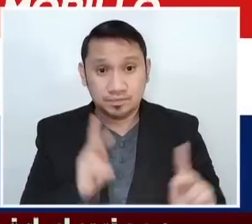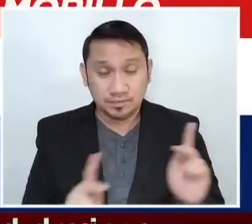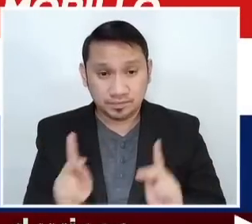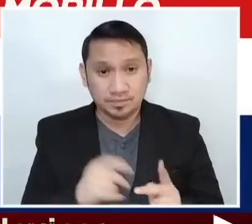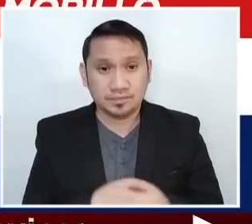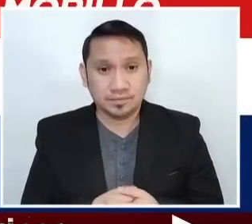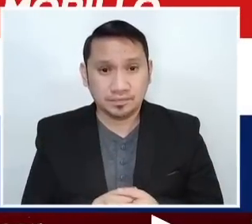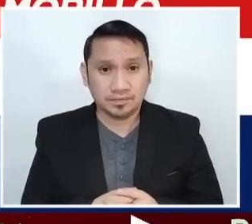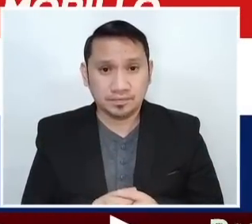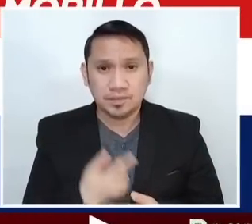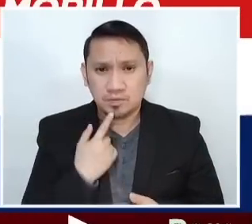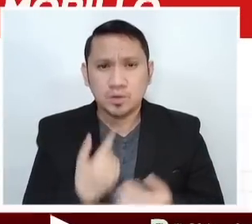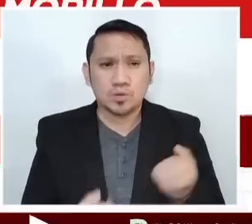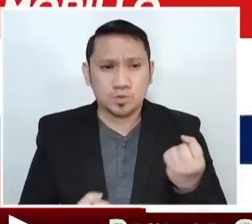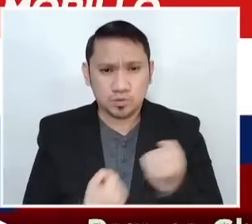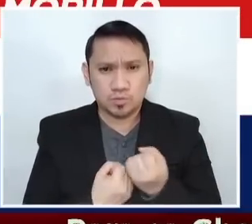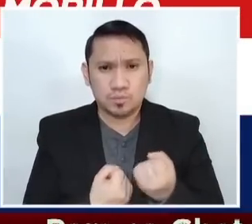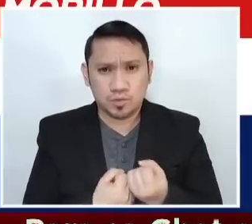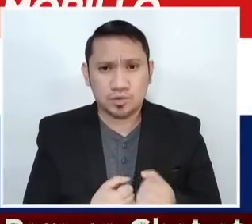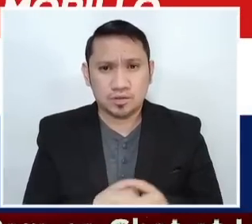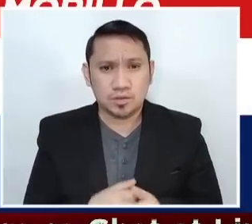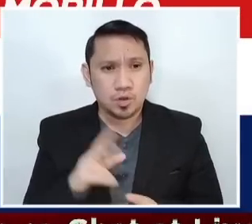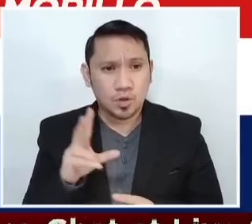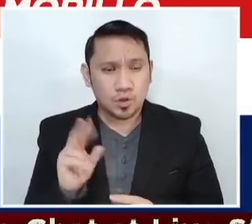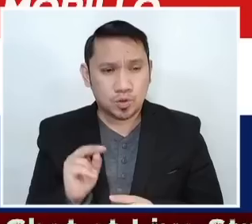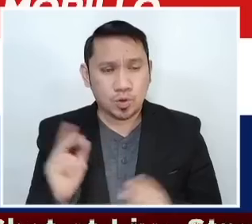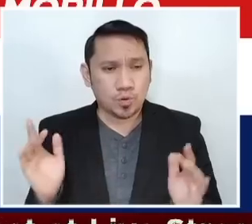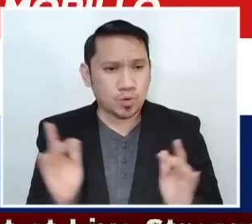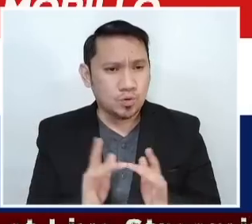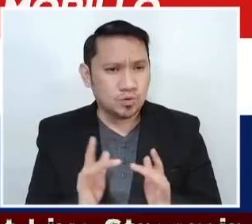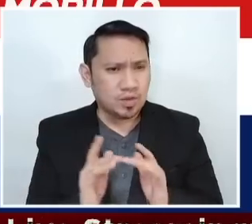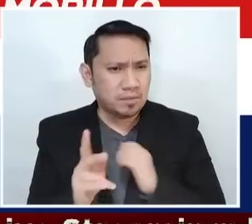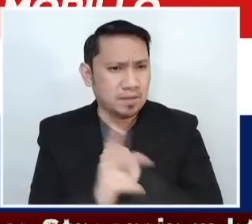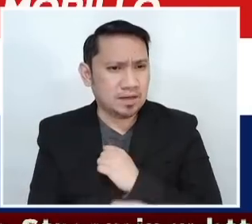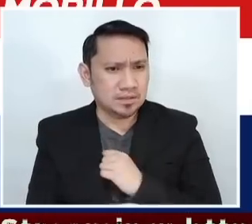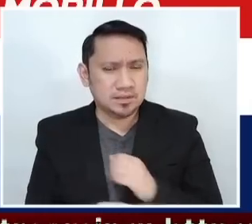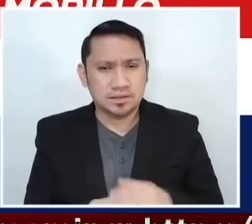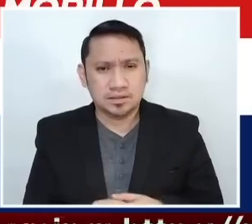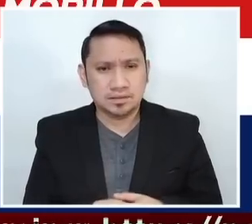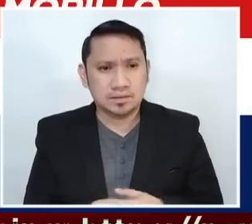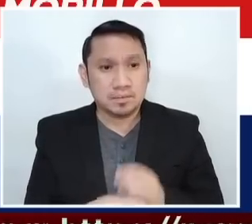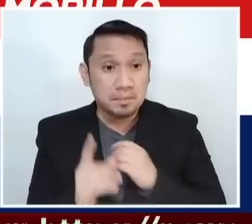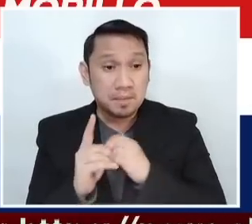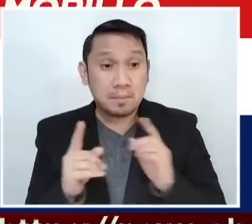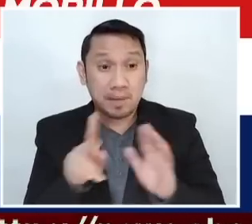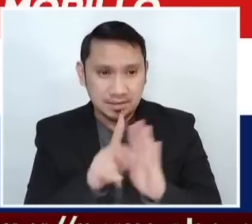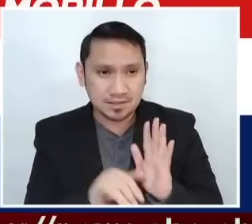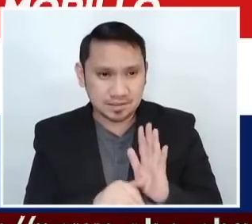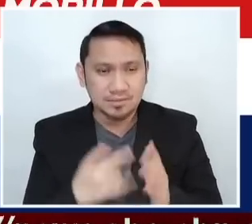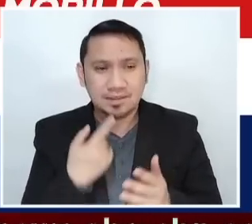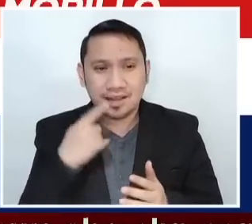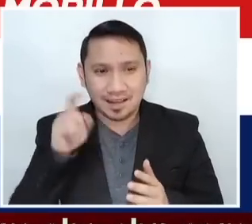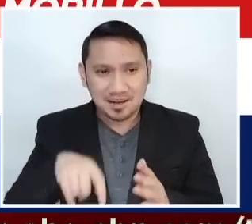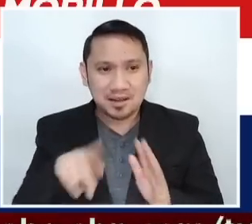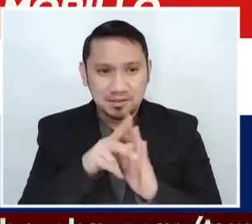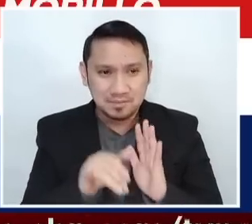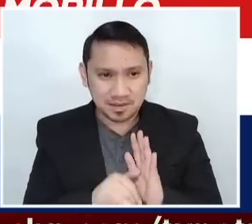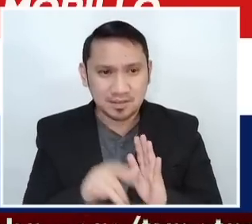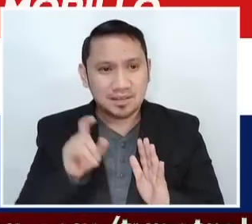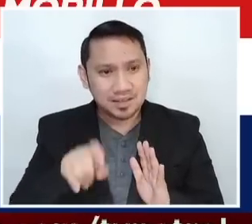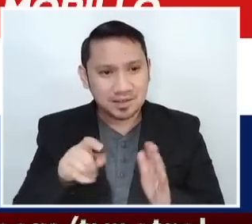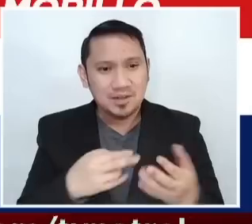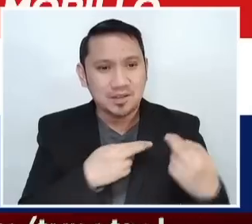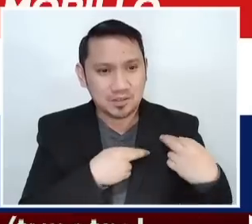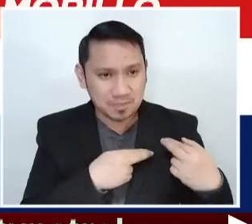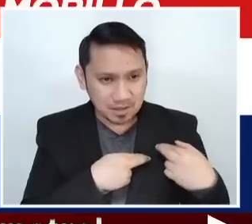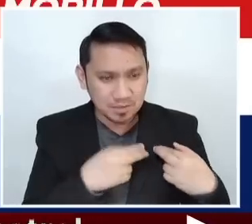Forum, suportado nila ang no contact apprehension policy. Giit nila kailangan ng pulisiya para maging responsable ang